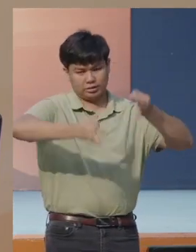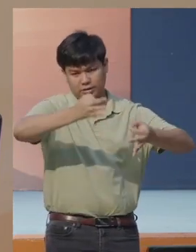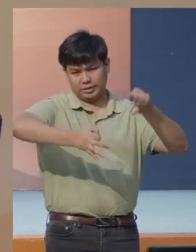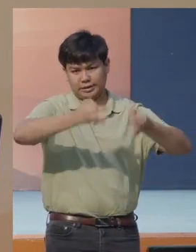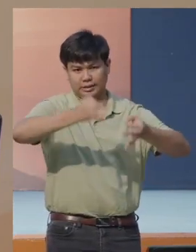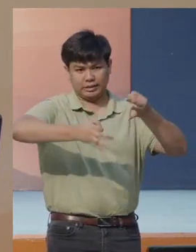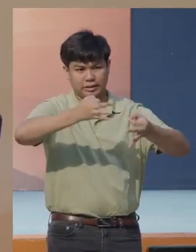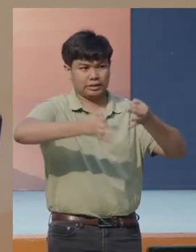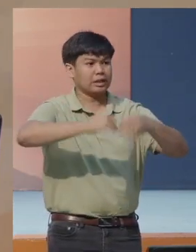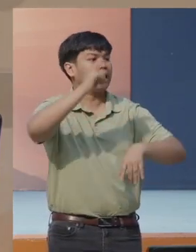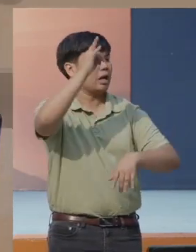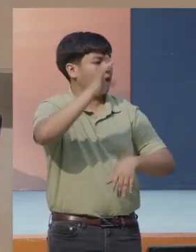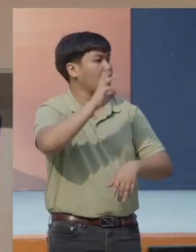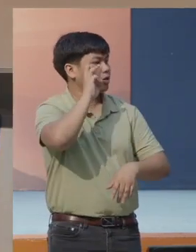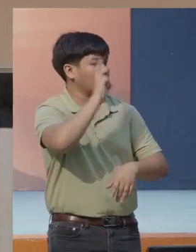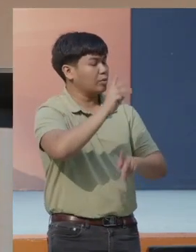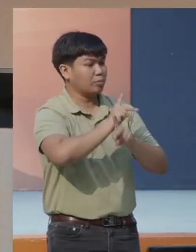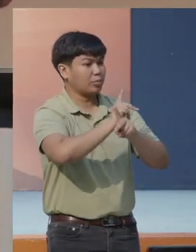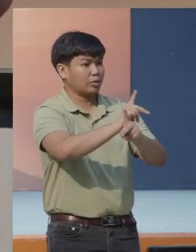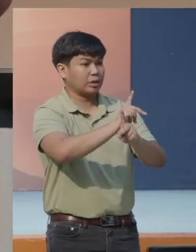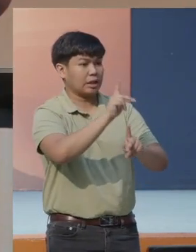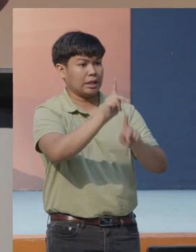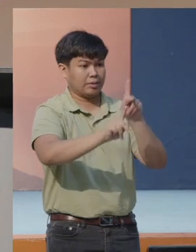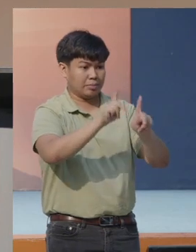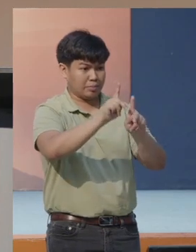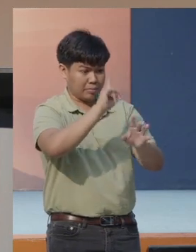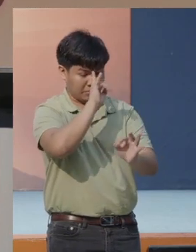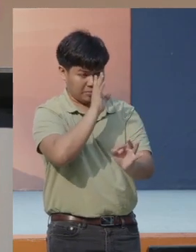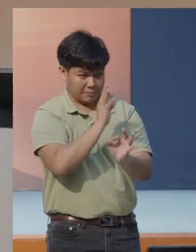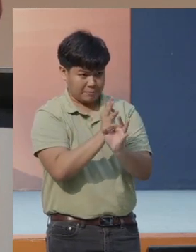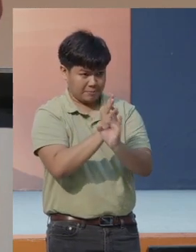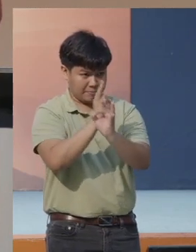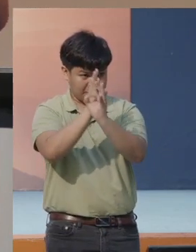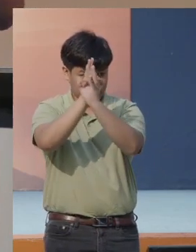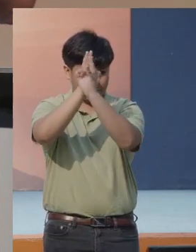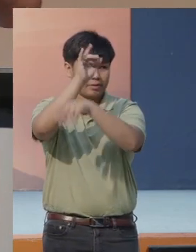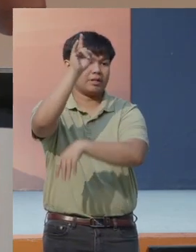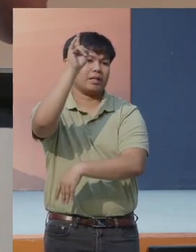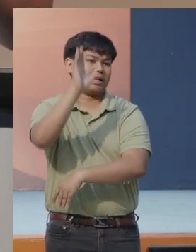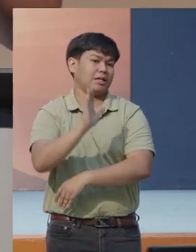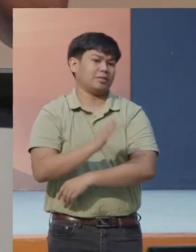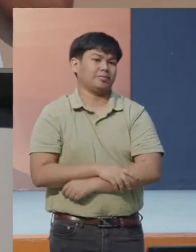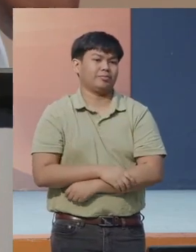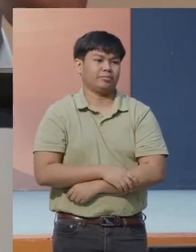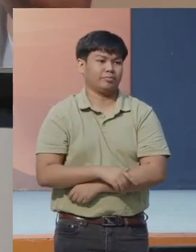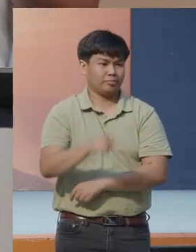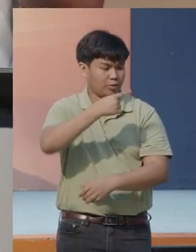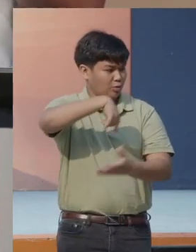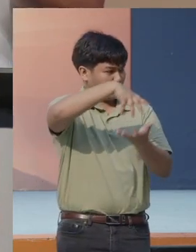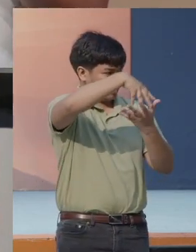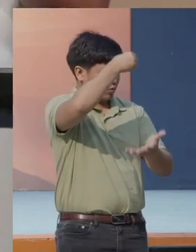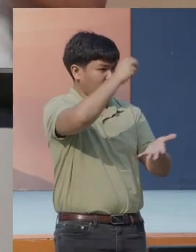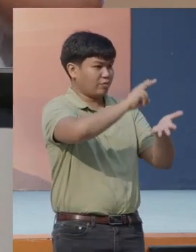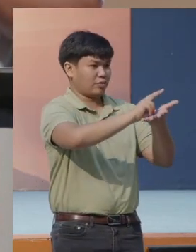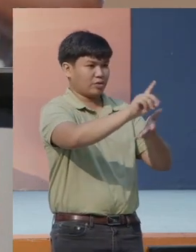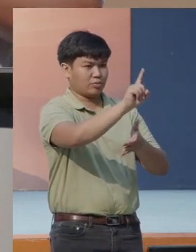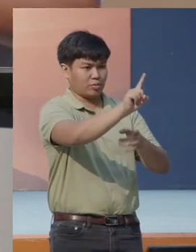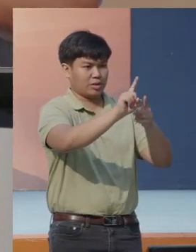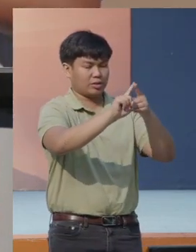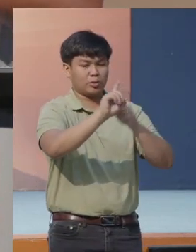na ipagtatanggol niya ang mga tapat at matutuwid. And we learn this in verses 1